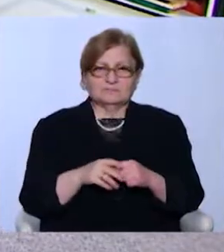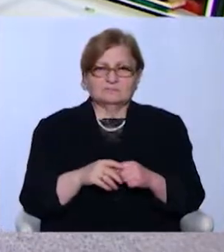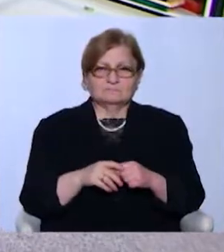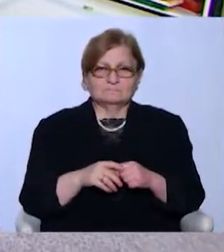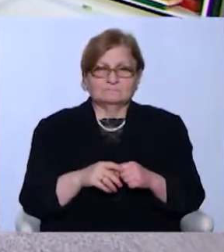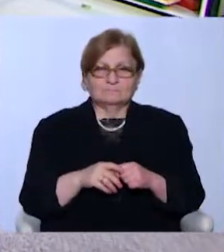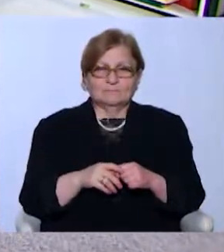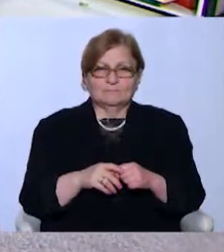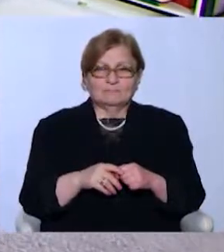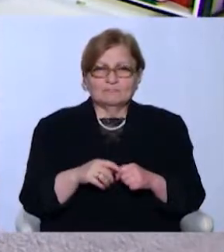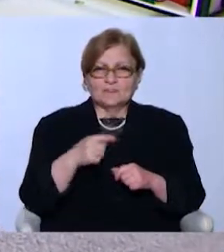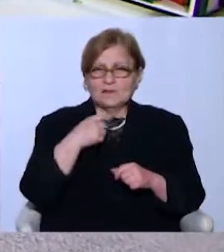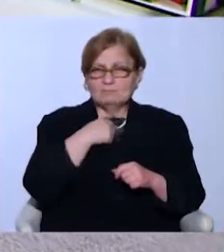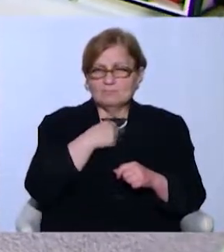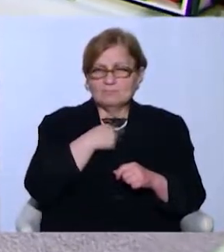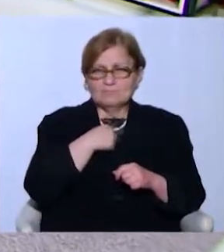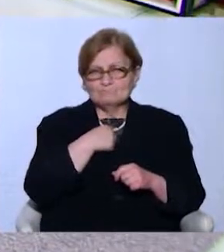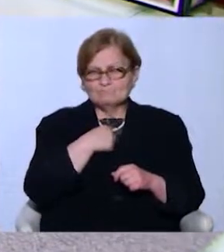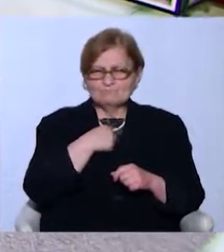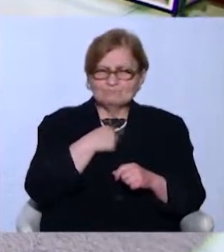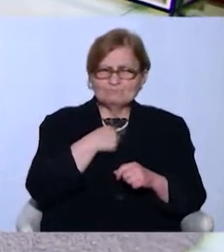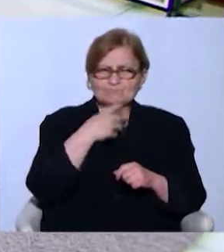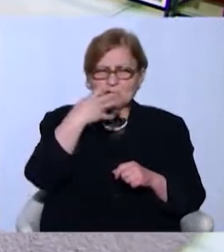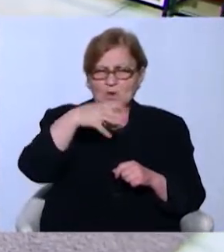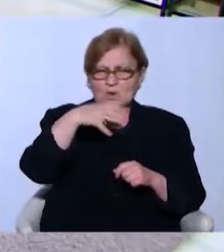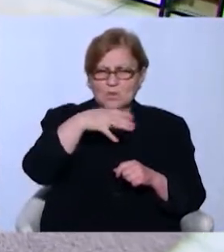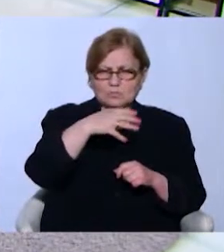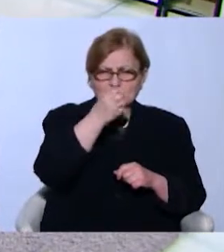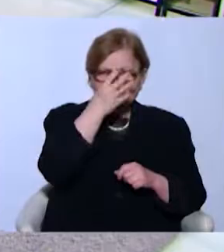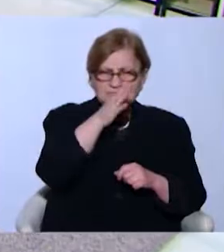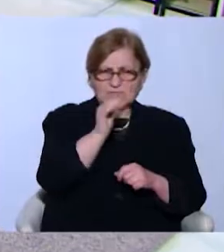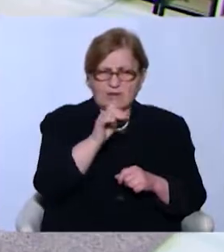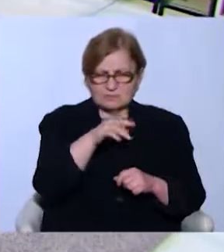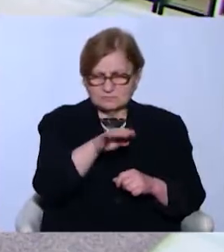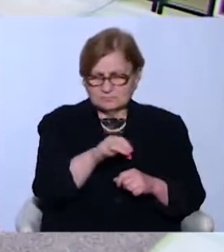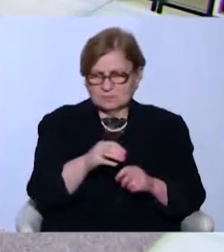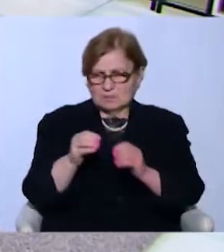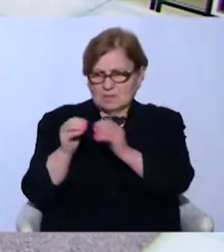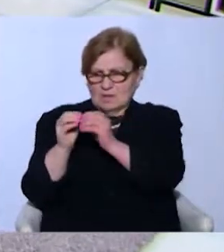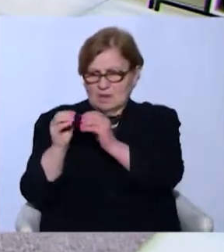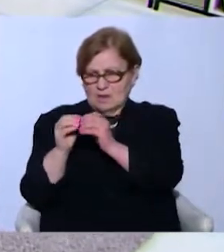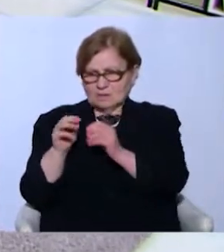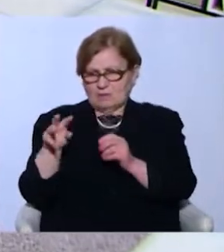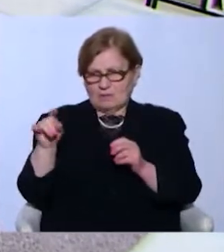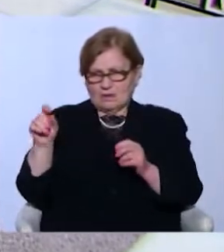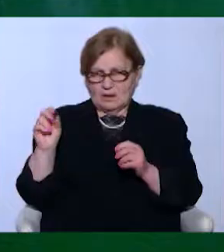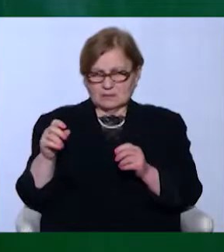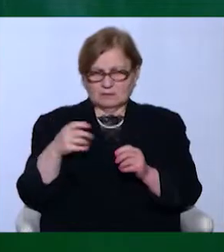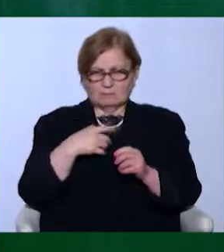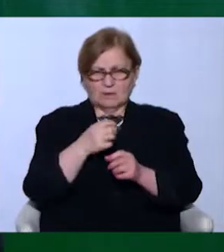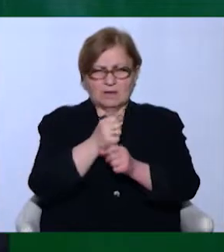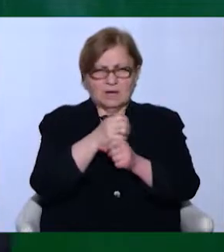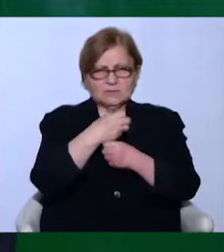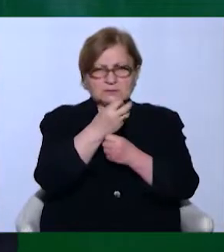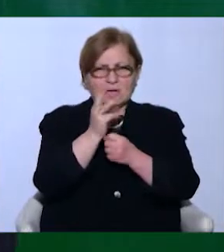ეს ორი პირობა რომ მომეხსნა მე, რომ 40 ვარდისაგან და 10 მიხაკისაგან უნდა გააკეთოს თაიგული,